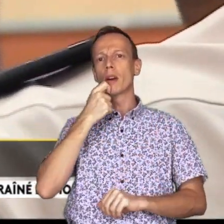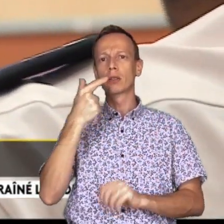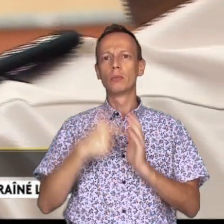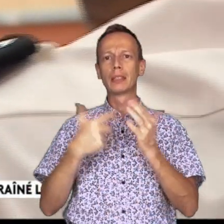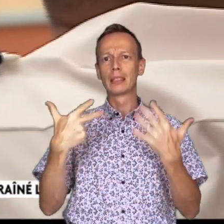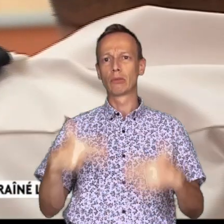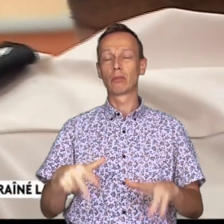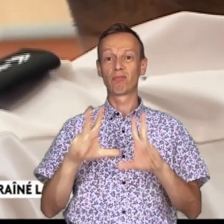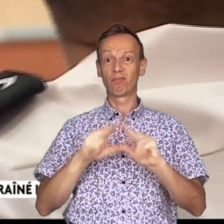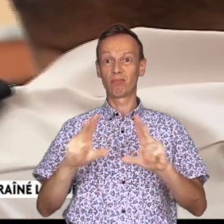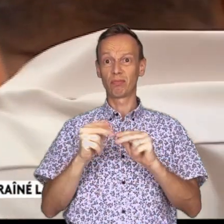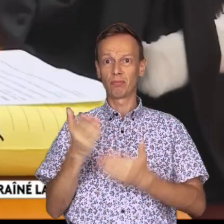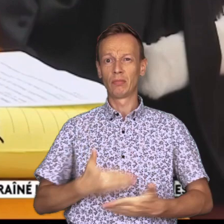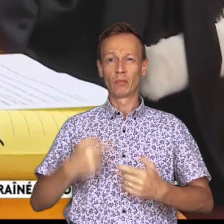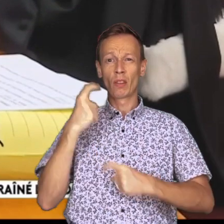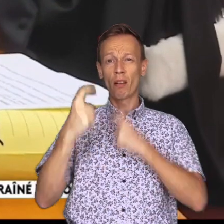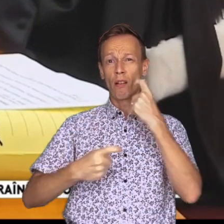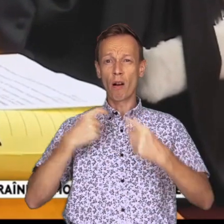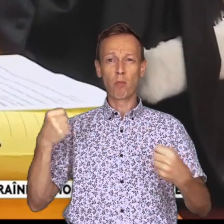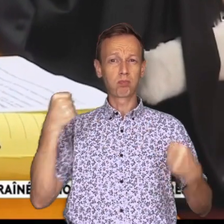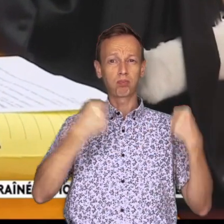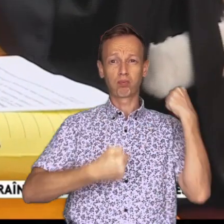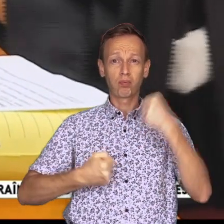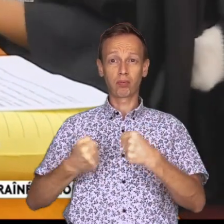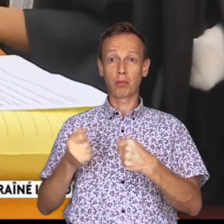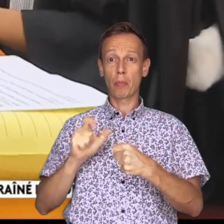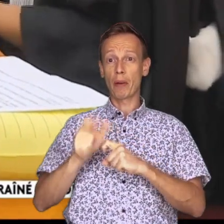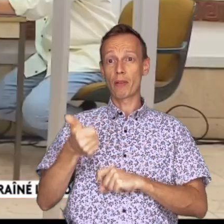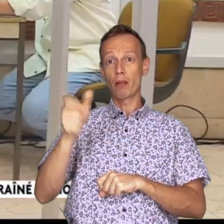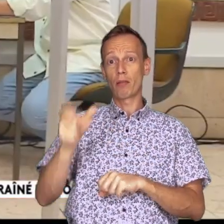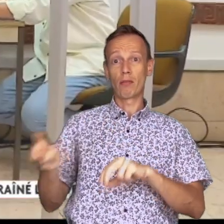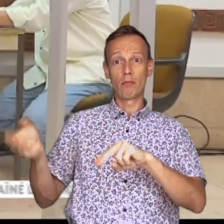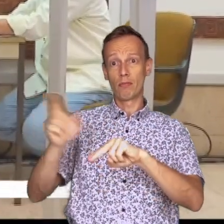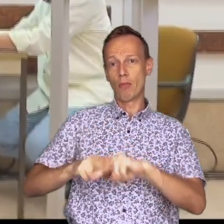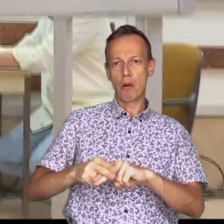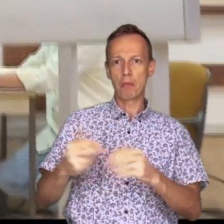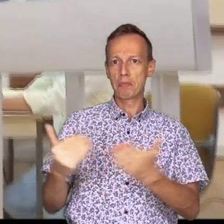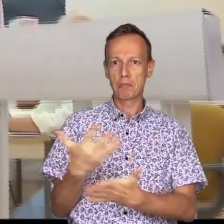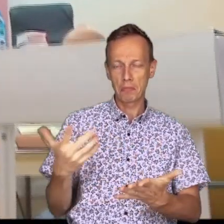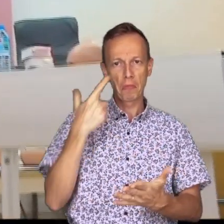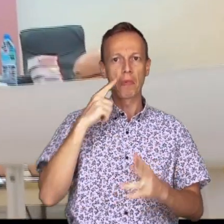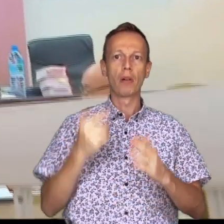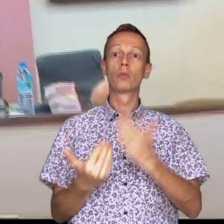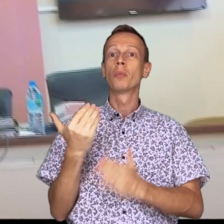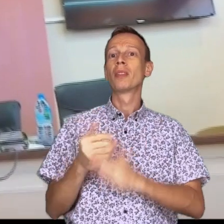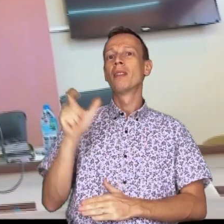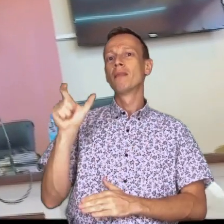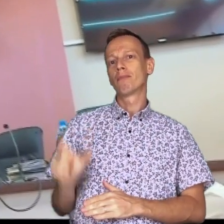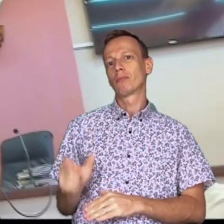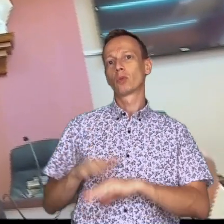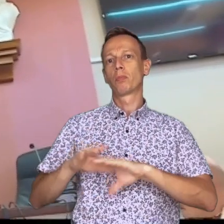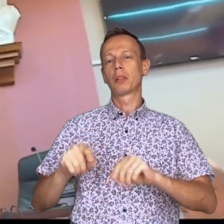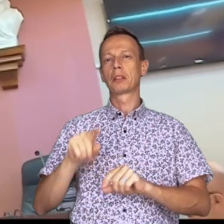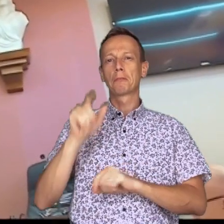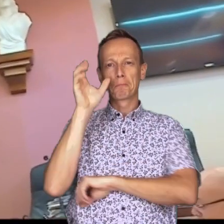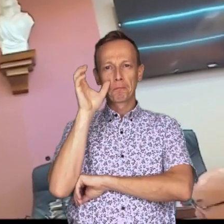procès d'aujourd'hui devrait apporter un éclairage sur les circonstances de cette violente agression ayant entraîné la mort. Stéphane Ratino, vous avez